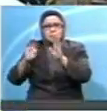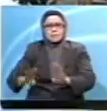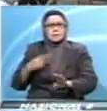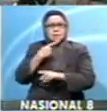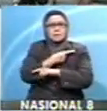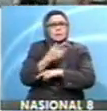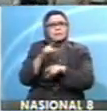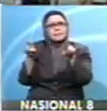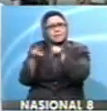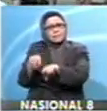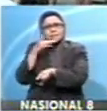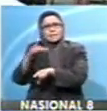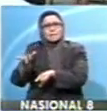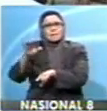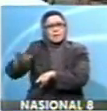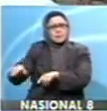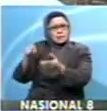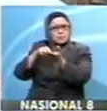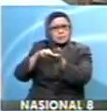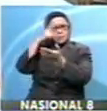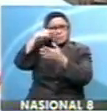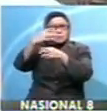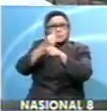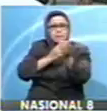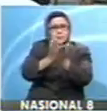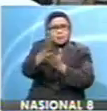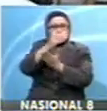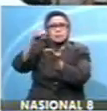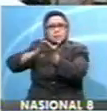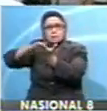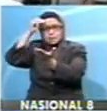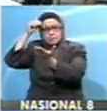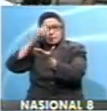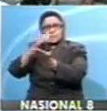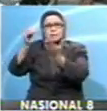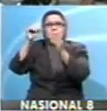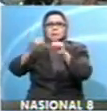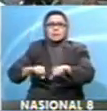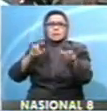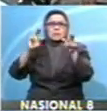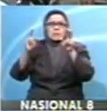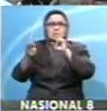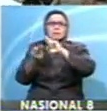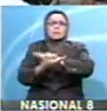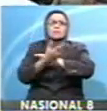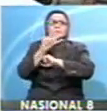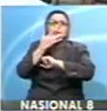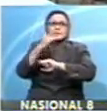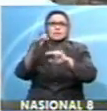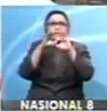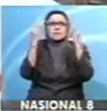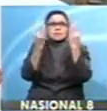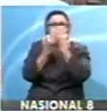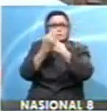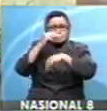nni untuk mereka mendapat hak pelajaran dan seterusnya dapat mengubah nasib keluarga mereka di